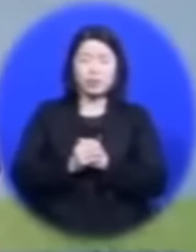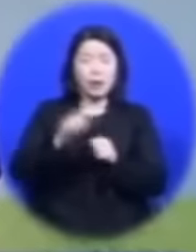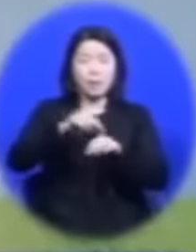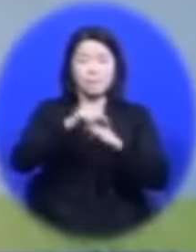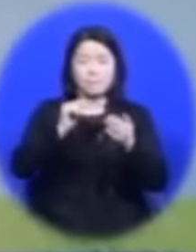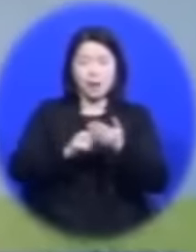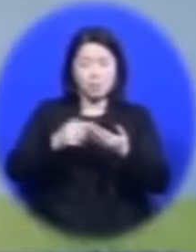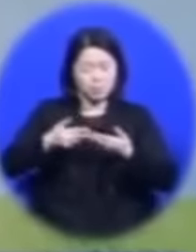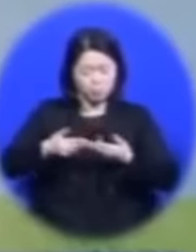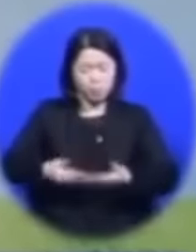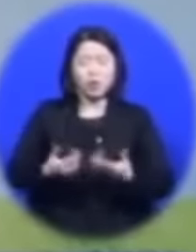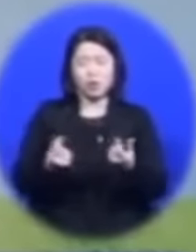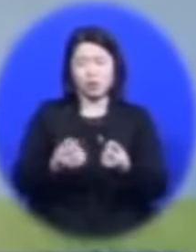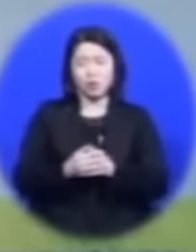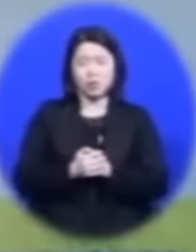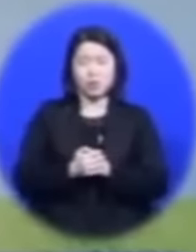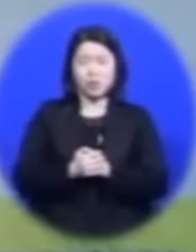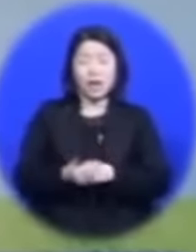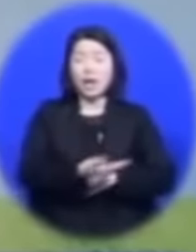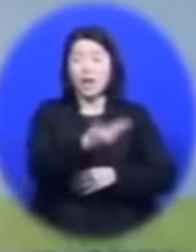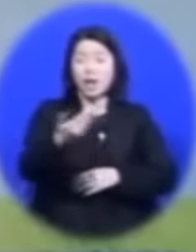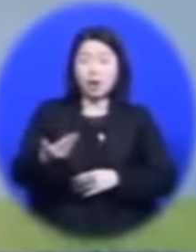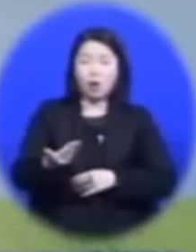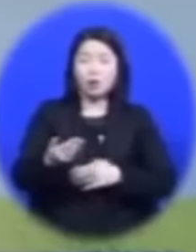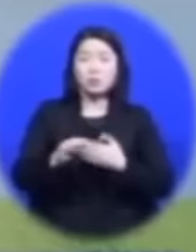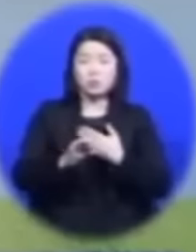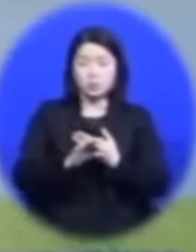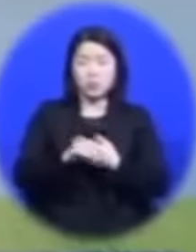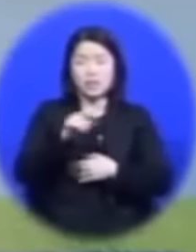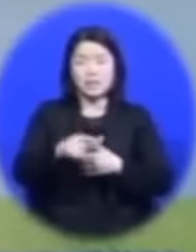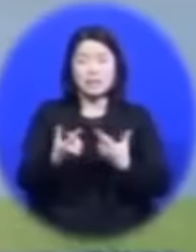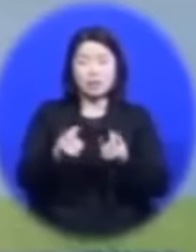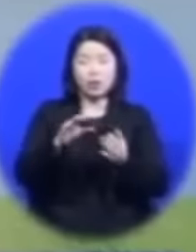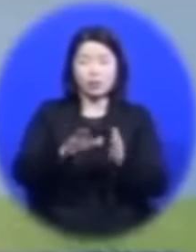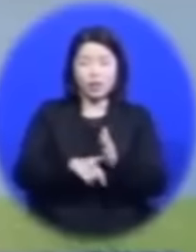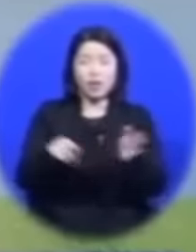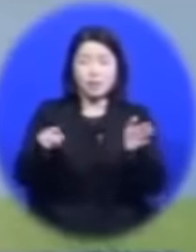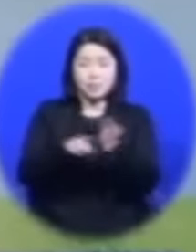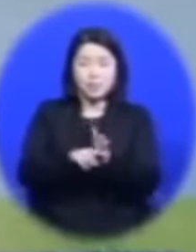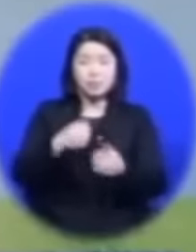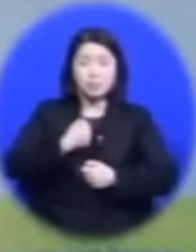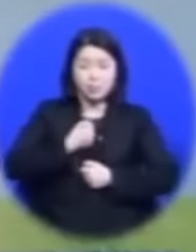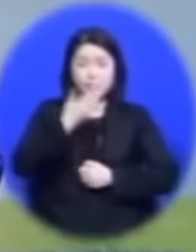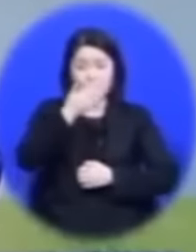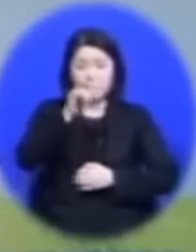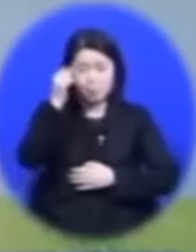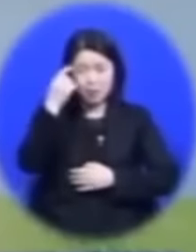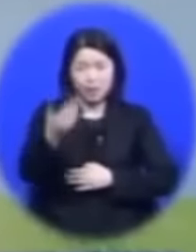마음이 무겁죠. 여러분 같으면 이런 때 믿음 지키실 수 있겠습니까?